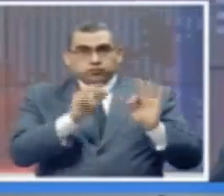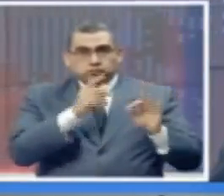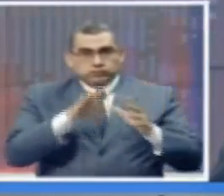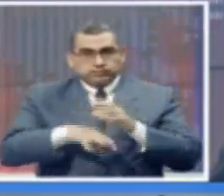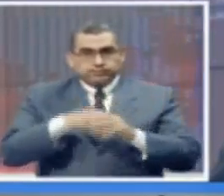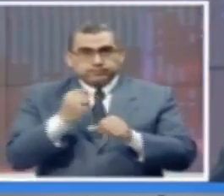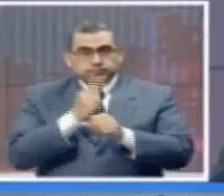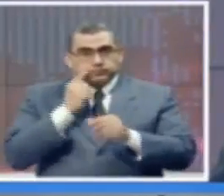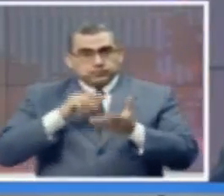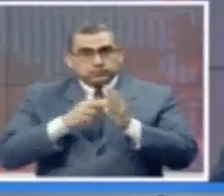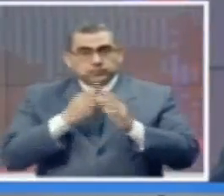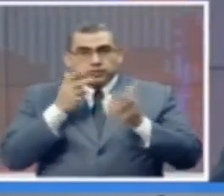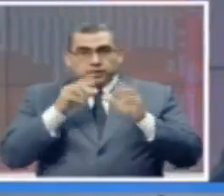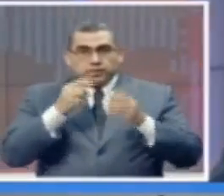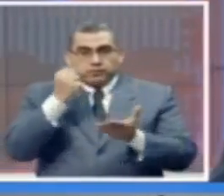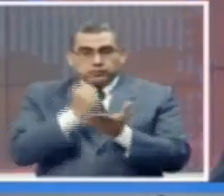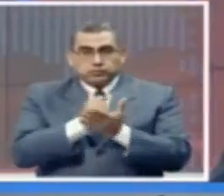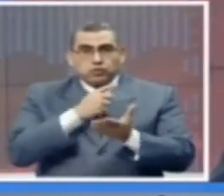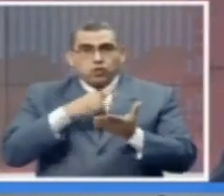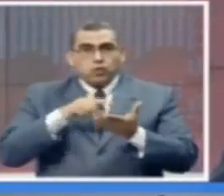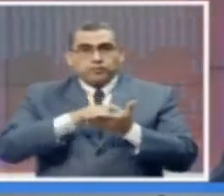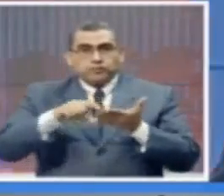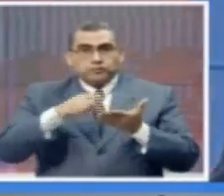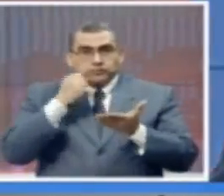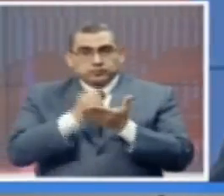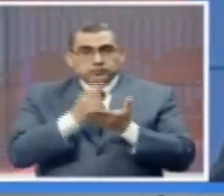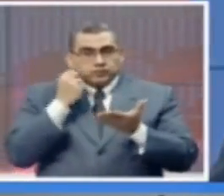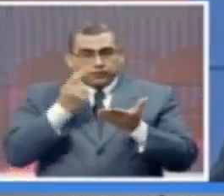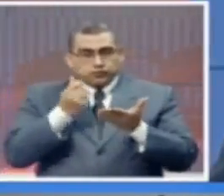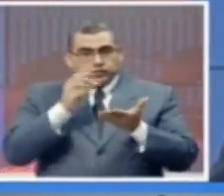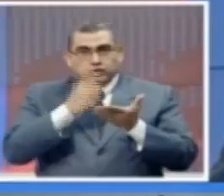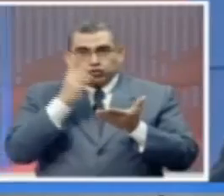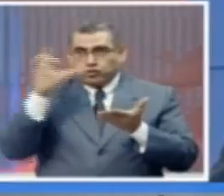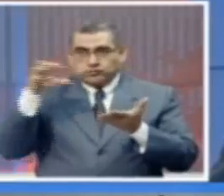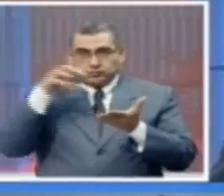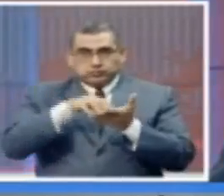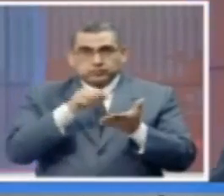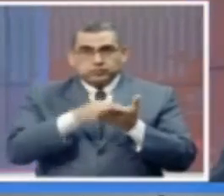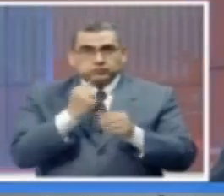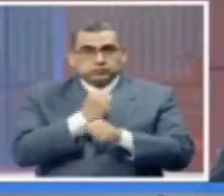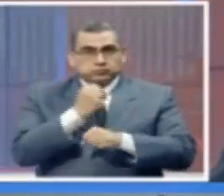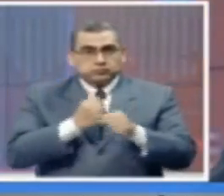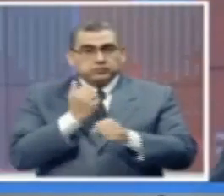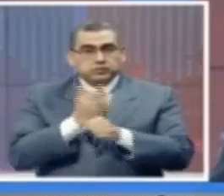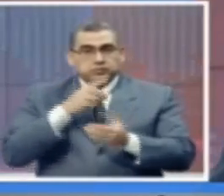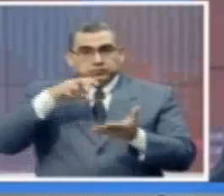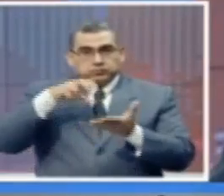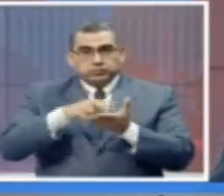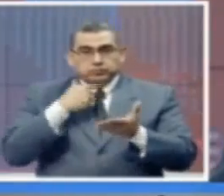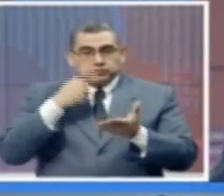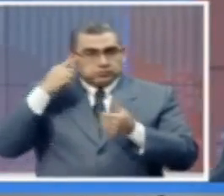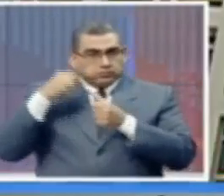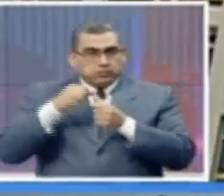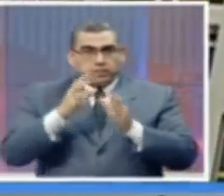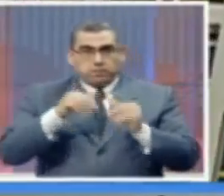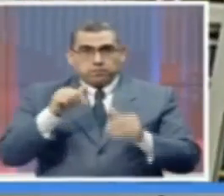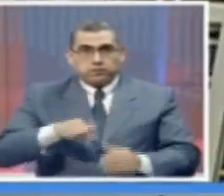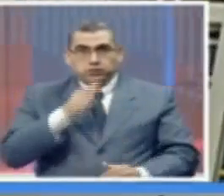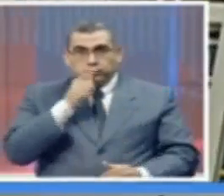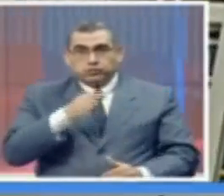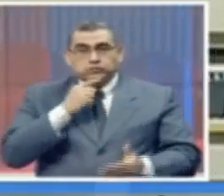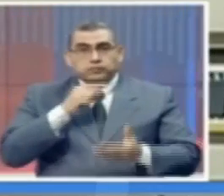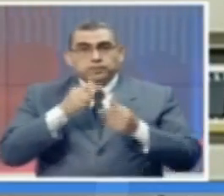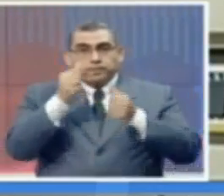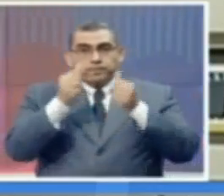طريق سكها على العملات المتداولة والتذكارية، مشيدا بهذه الجهود في توثيق ذاكرة مصر. وأفاد